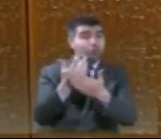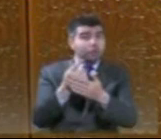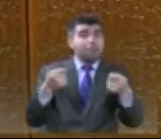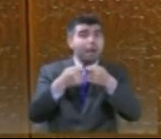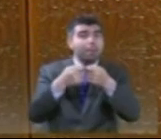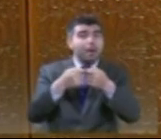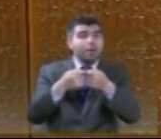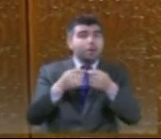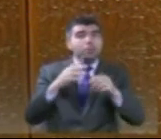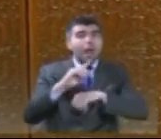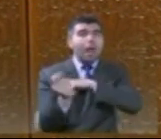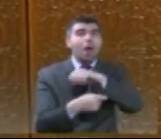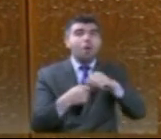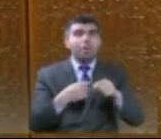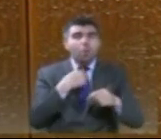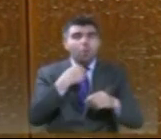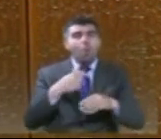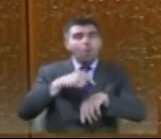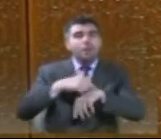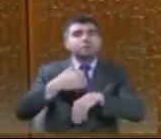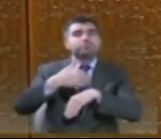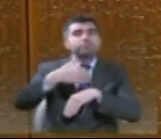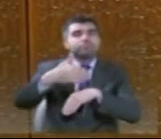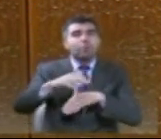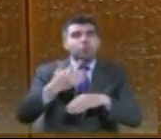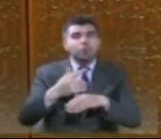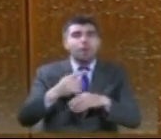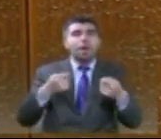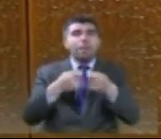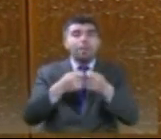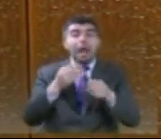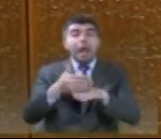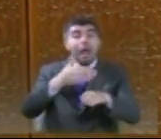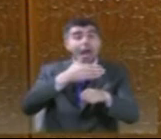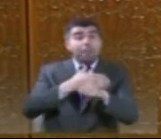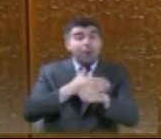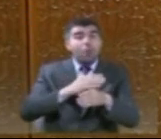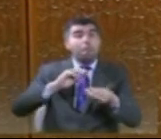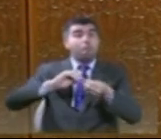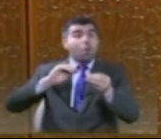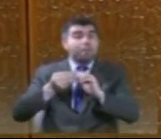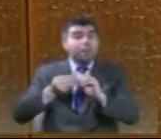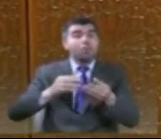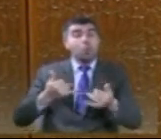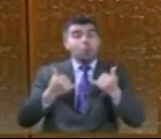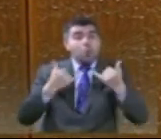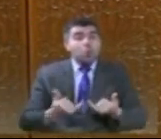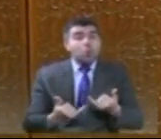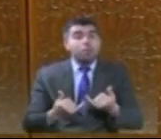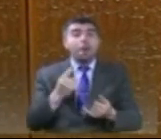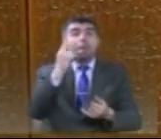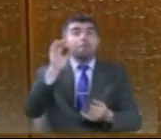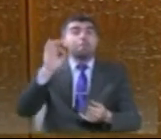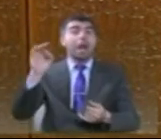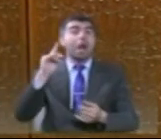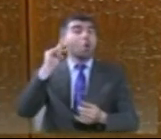المكانة ديالها. إذا كان الوقت يسمح نتحدث عن الطريق الوطنية كيف كانت وحجم الاستثمارات التي تحصل الآن بمئات الكيلومترات